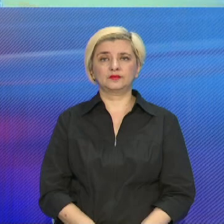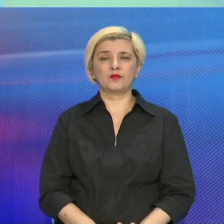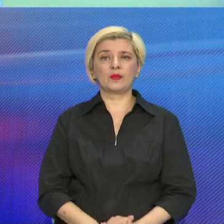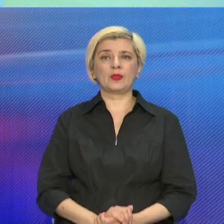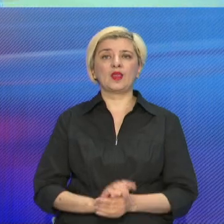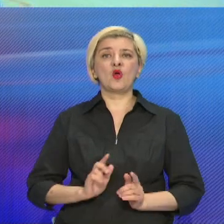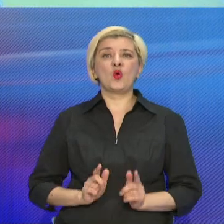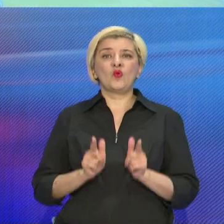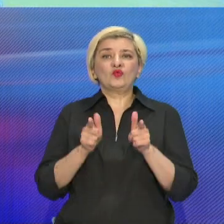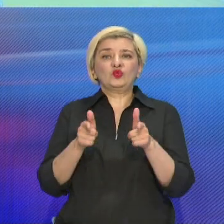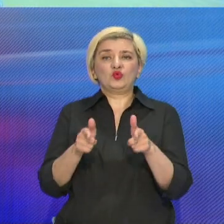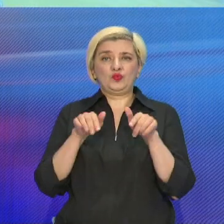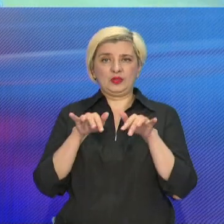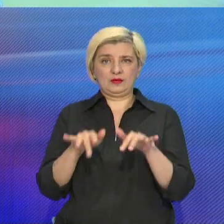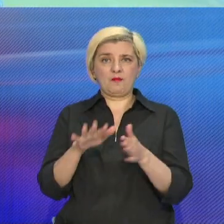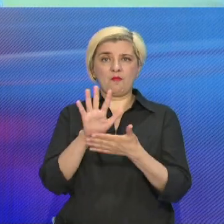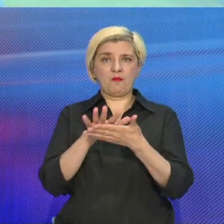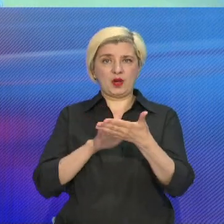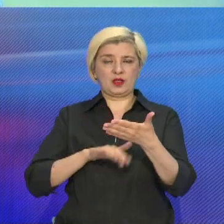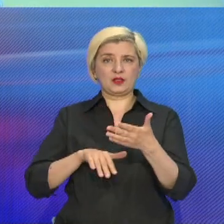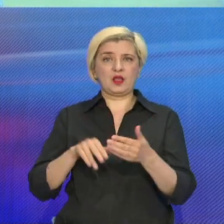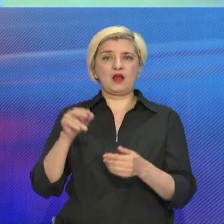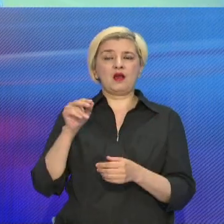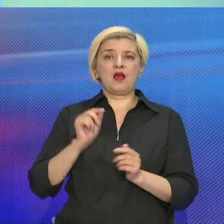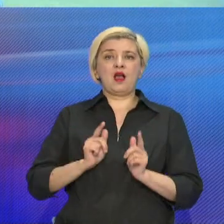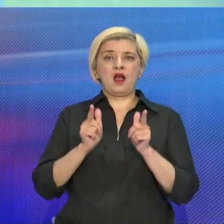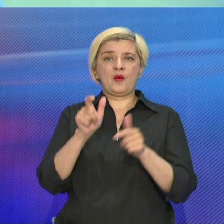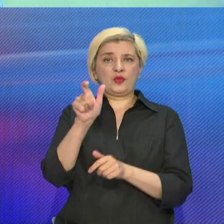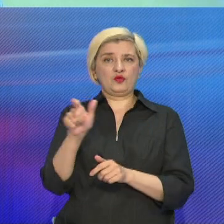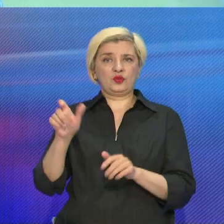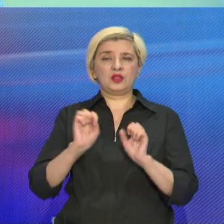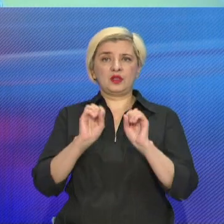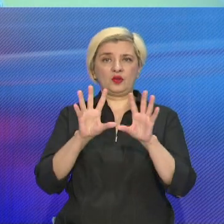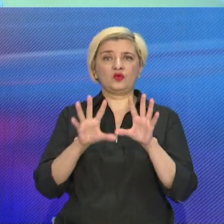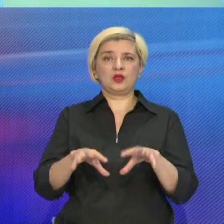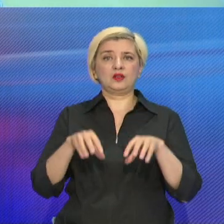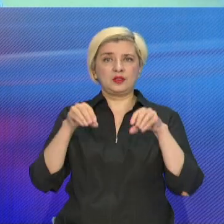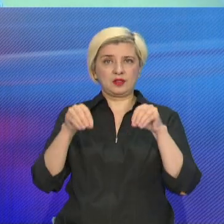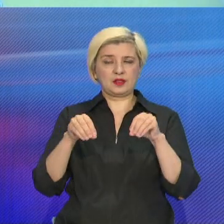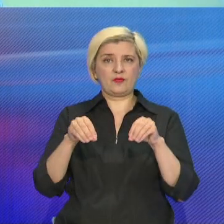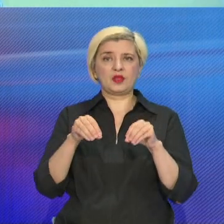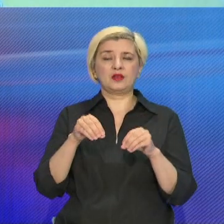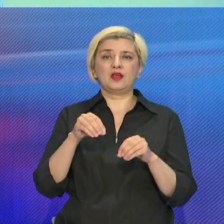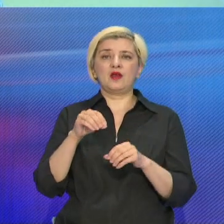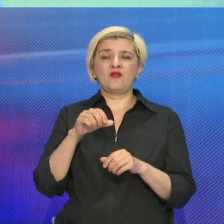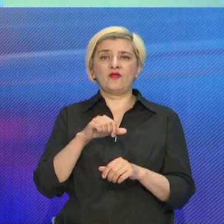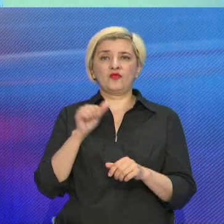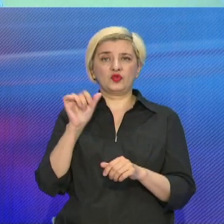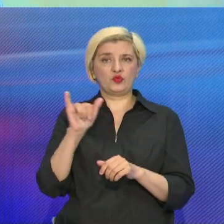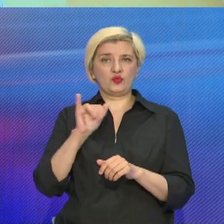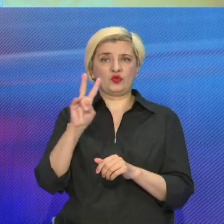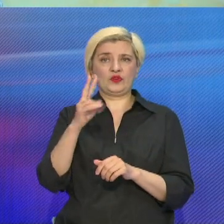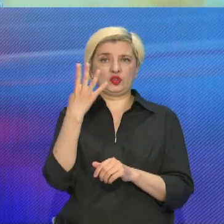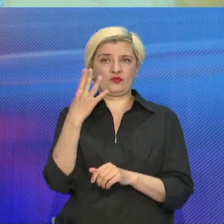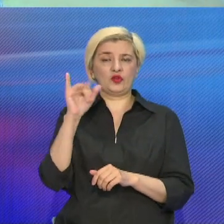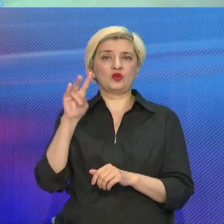Уступная кампания протягивается. Абитуриенты сдают централизованное тестирование. У минулую суботу, 24 червня,